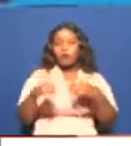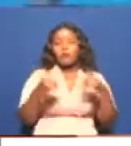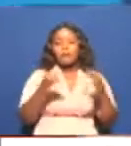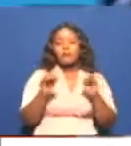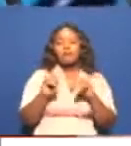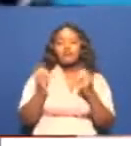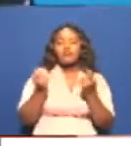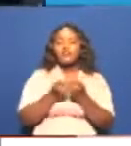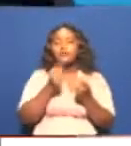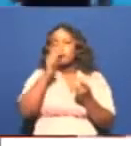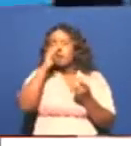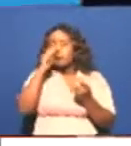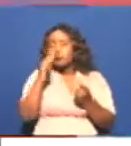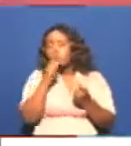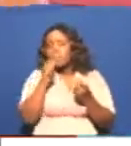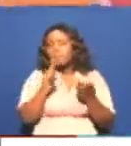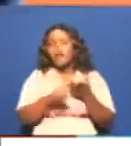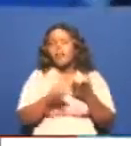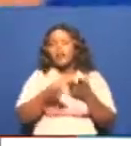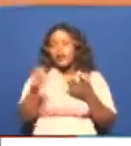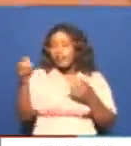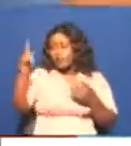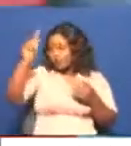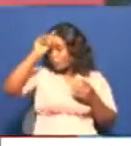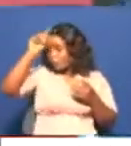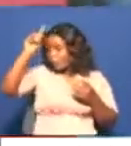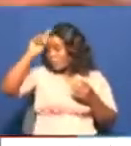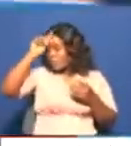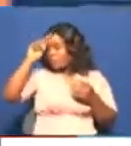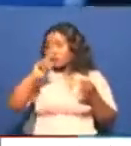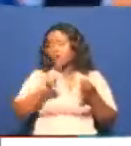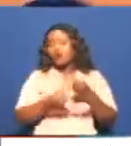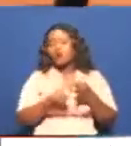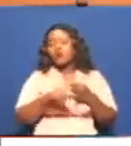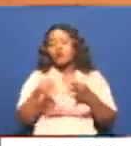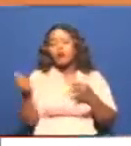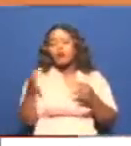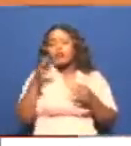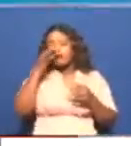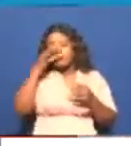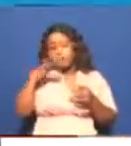anayechezea Smoha ya Misri, na mchezaji wa Grand Nancy Ufaransa Abdul Chirchir.